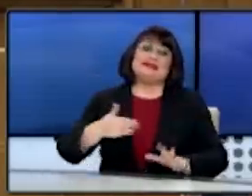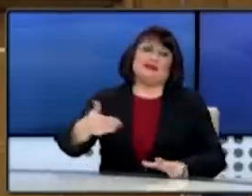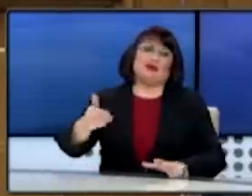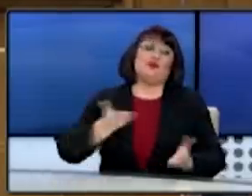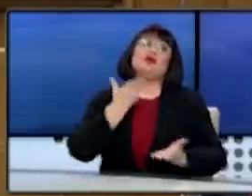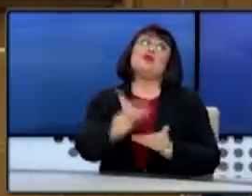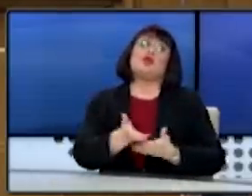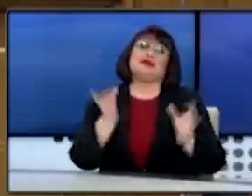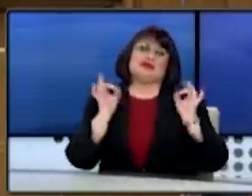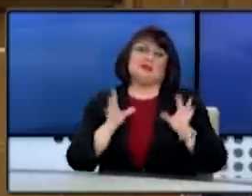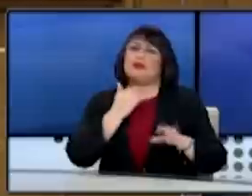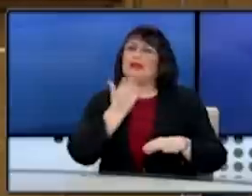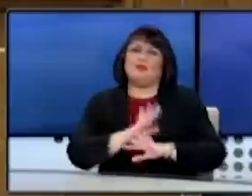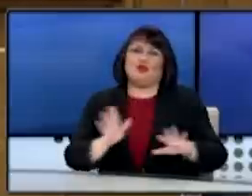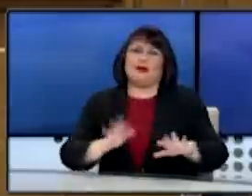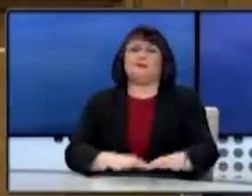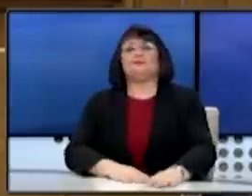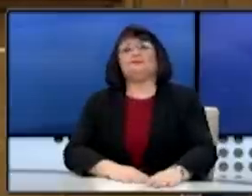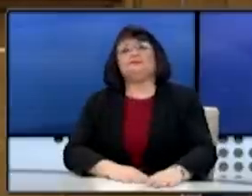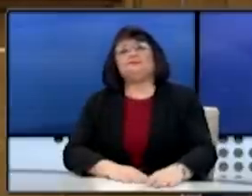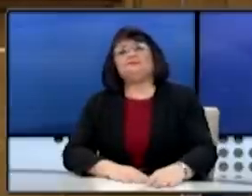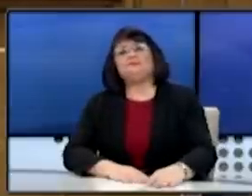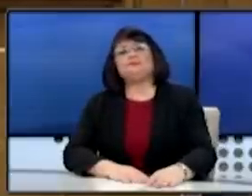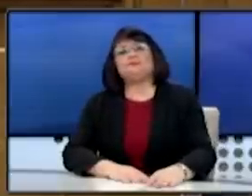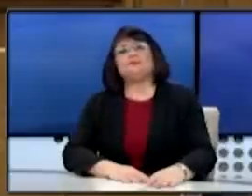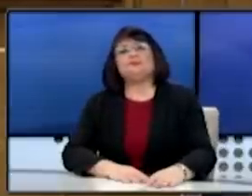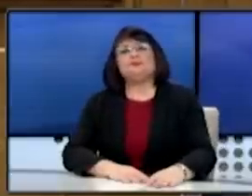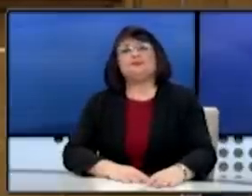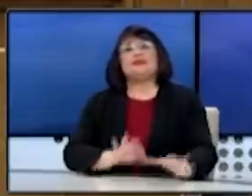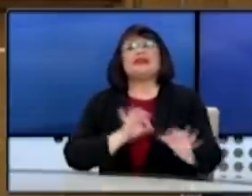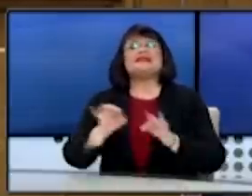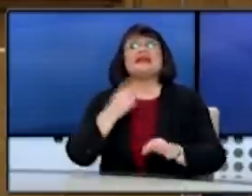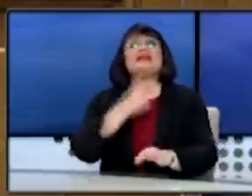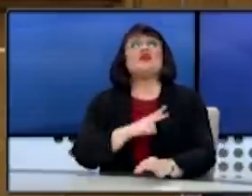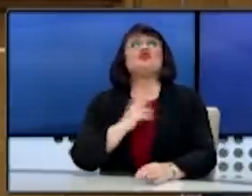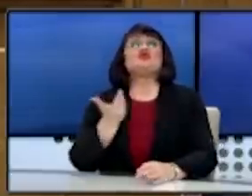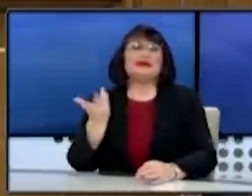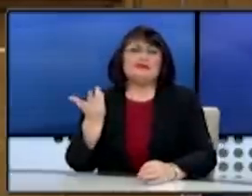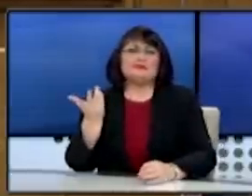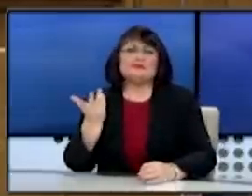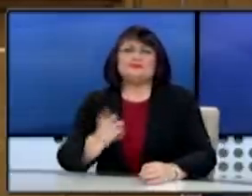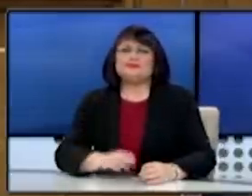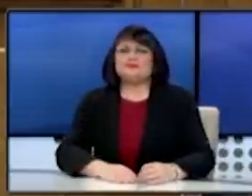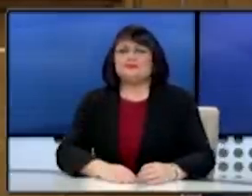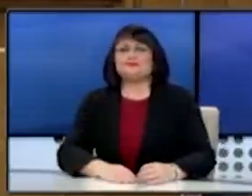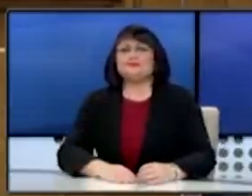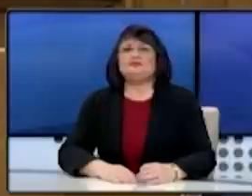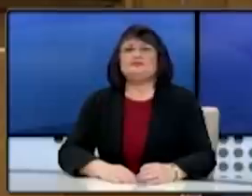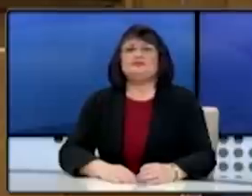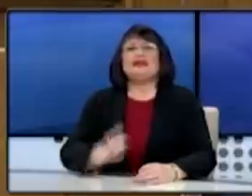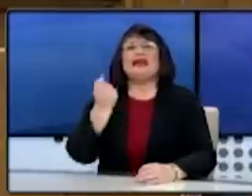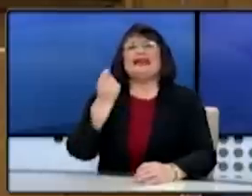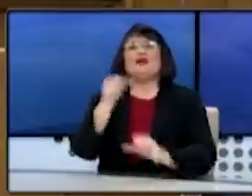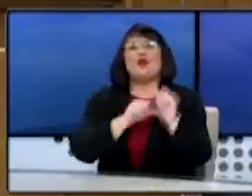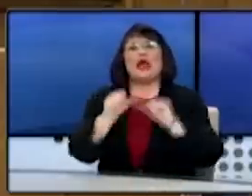πρόσταση, ούτε θα μπορούσε να έχει. Γιατί το σχέδιό σας, με ορισμένες παραλλαγές